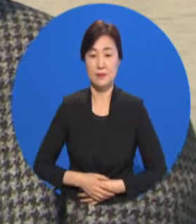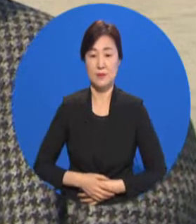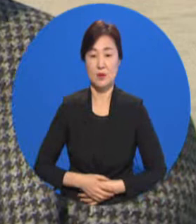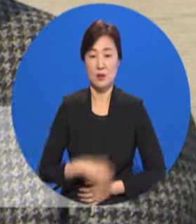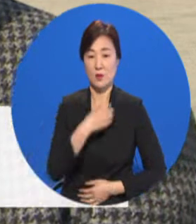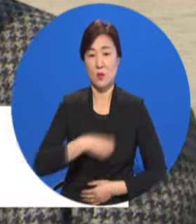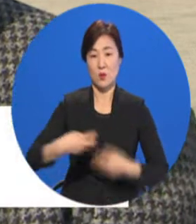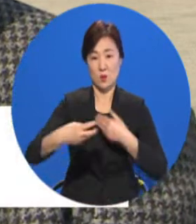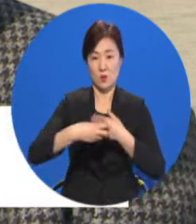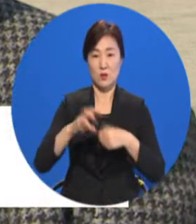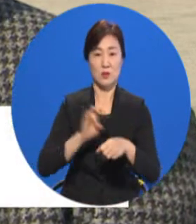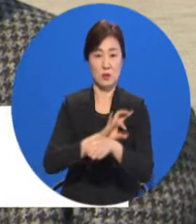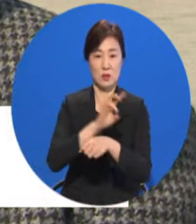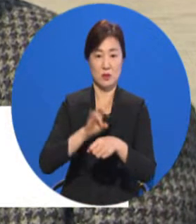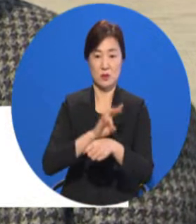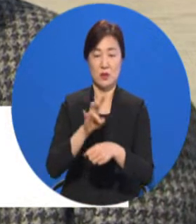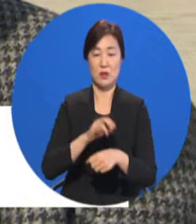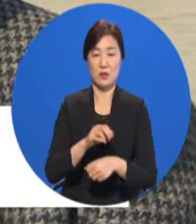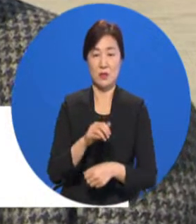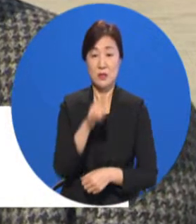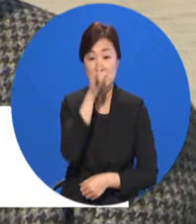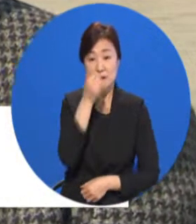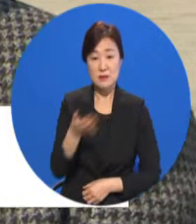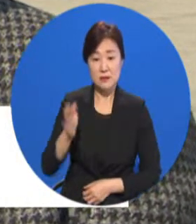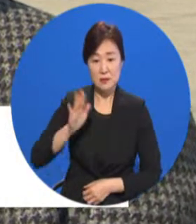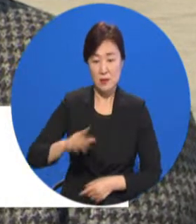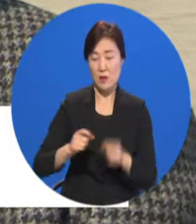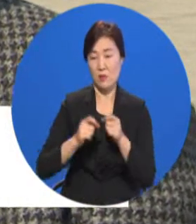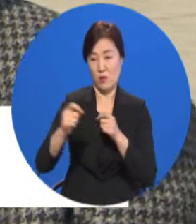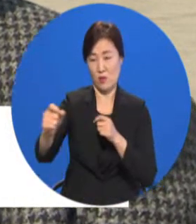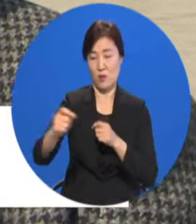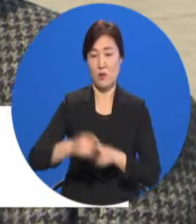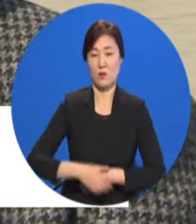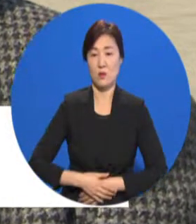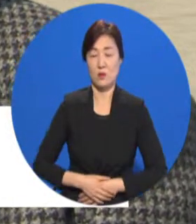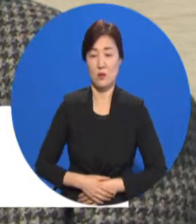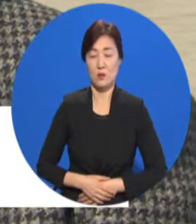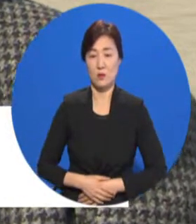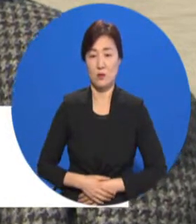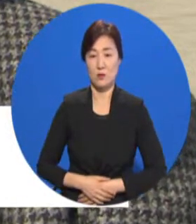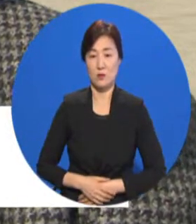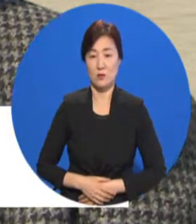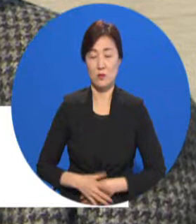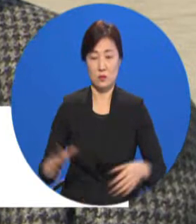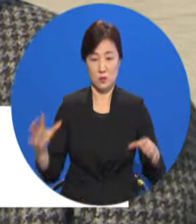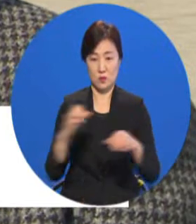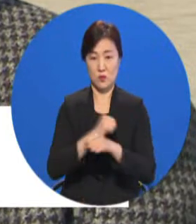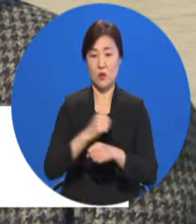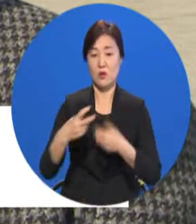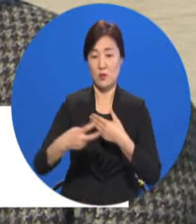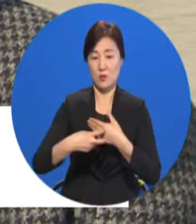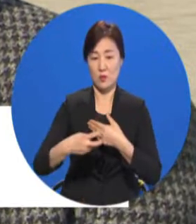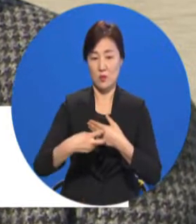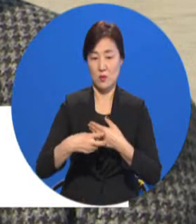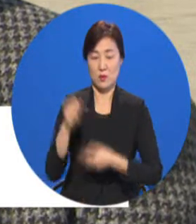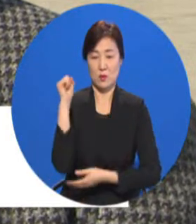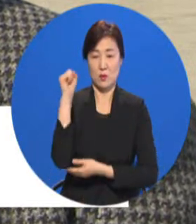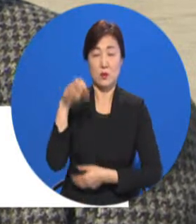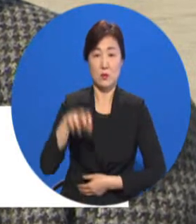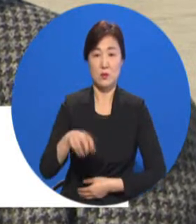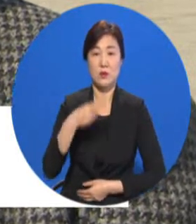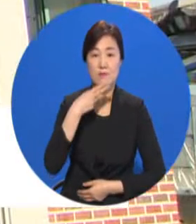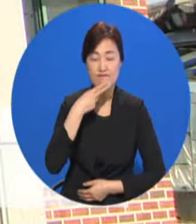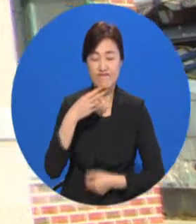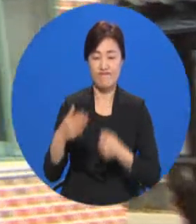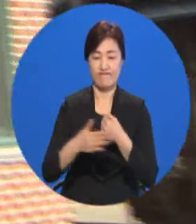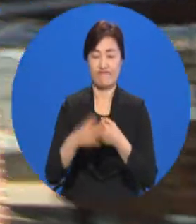보건소도 24시간 한다고 해도 여기가 거리가 멀고 또 여기 종합병원이 특히 우리 영암은 없다